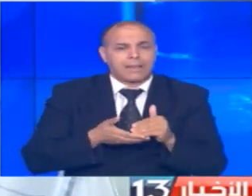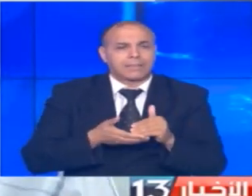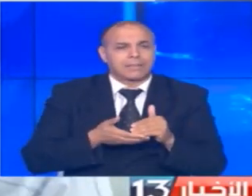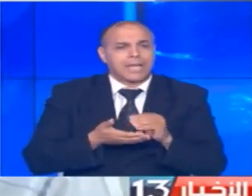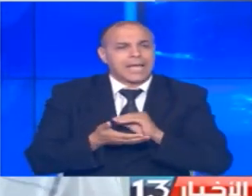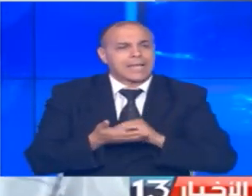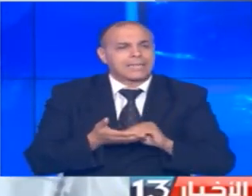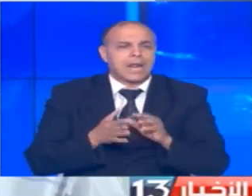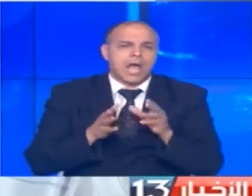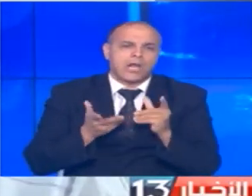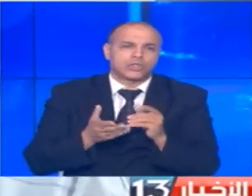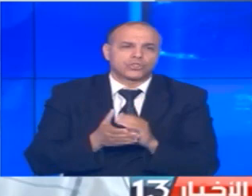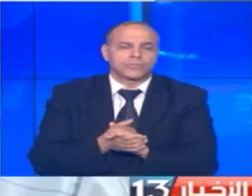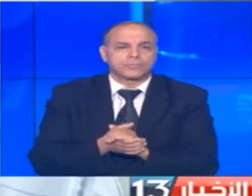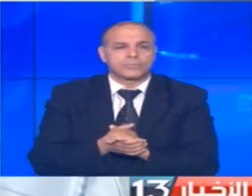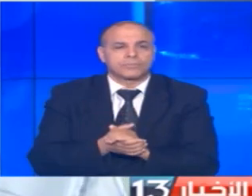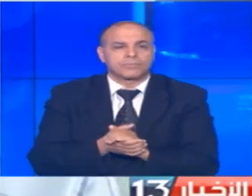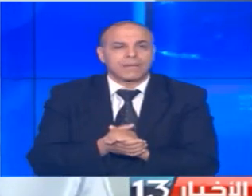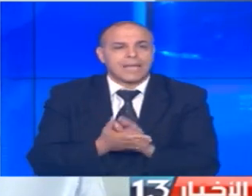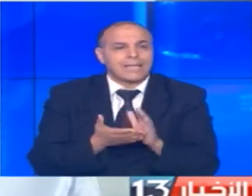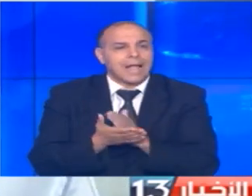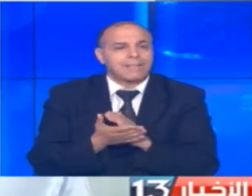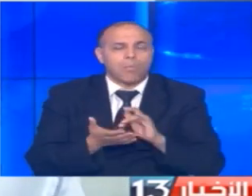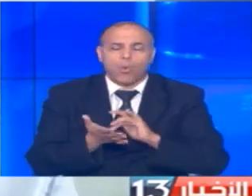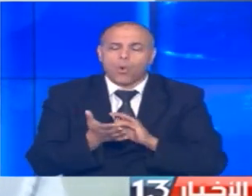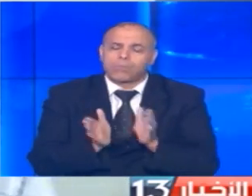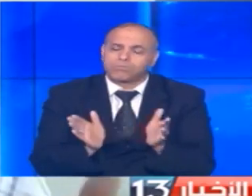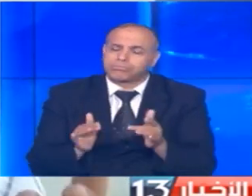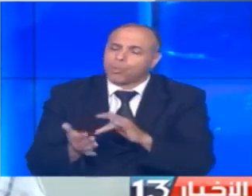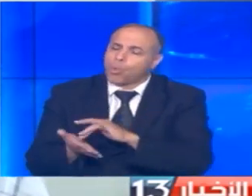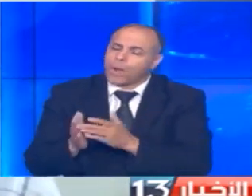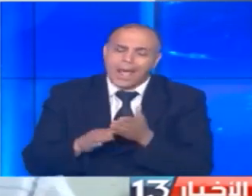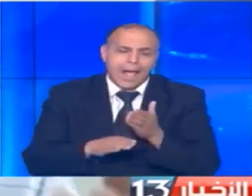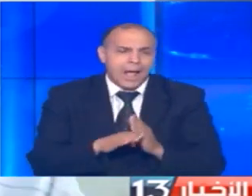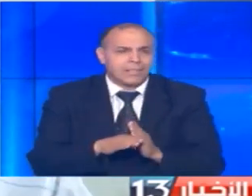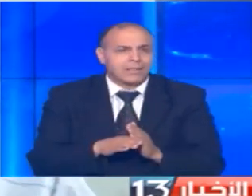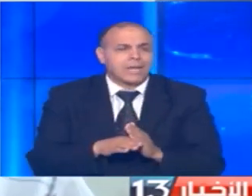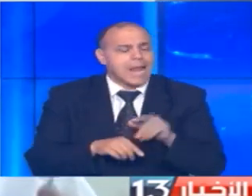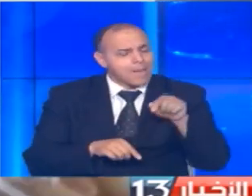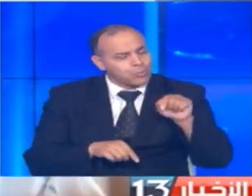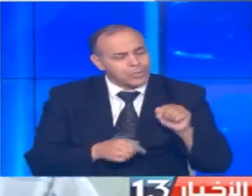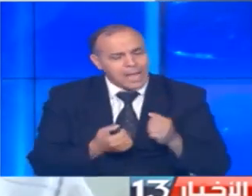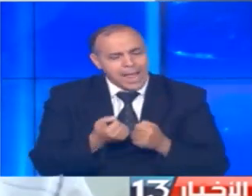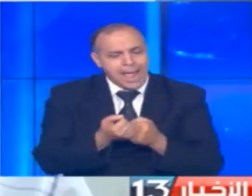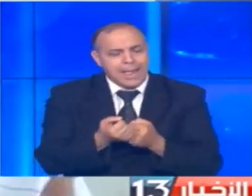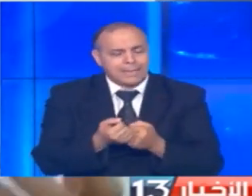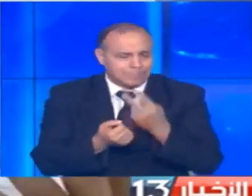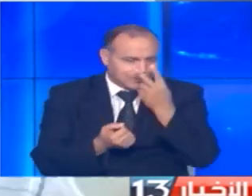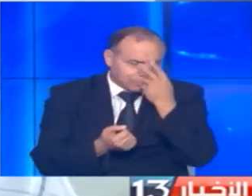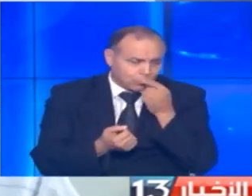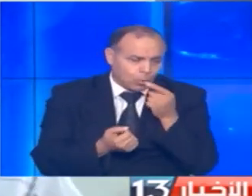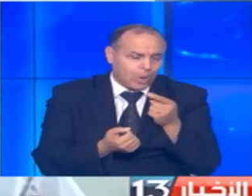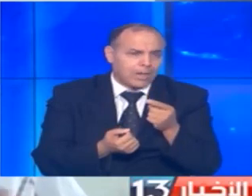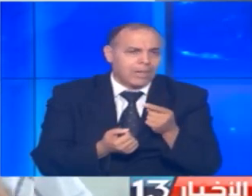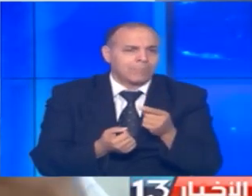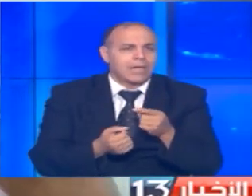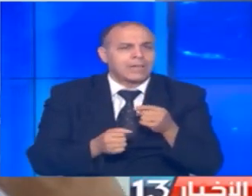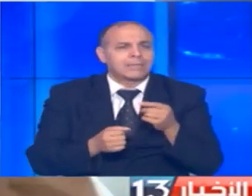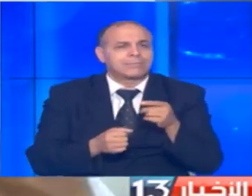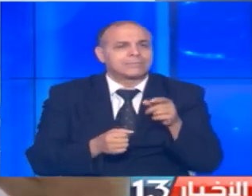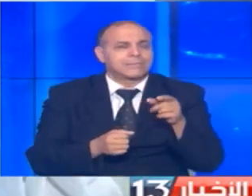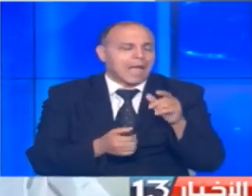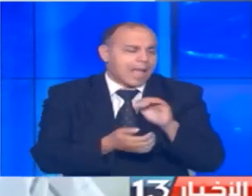الاداره من اجل ان توفر لهم كل التجهيزات الكافيه واللازمه باش يكون الاداء نتاع